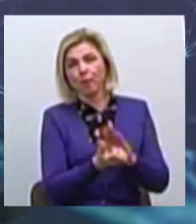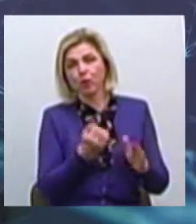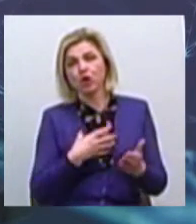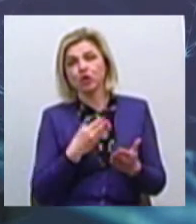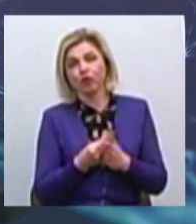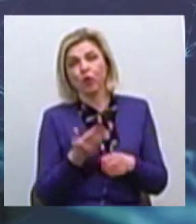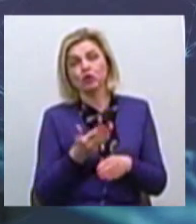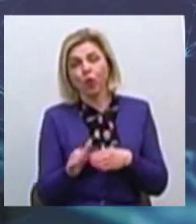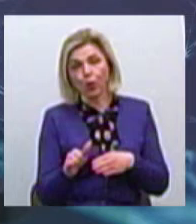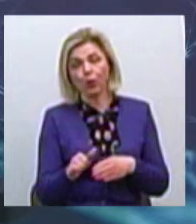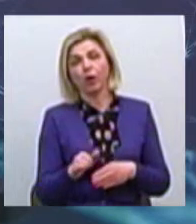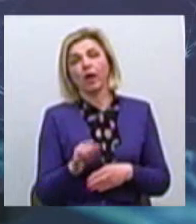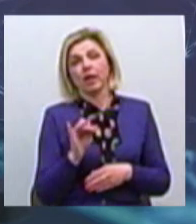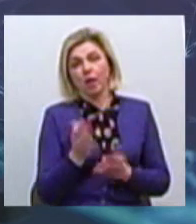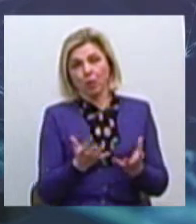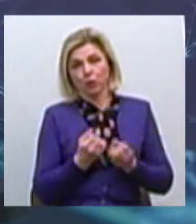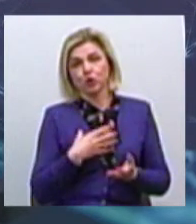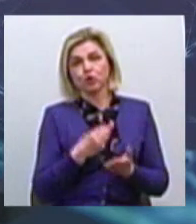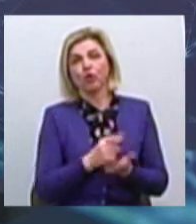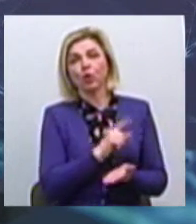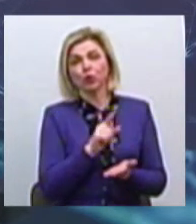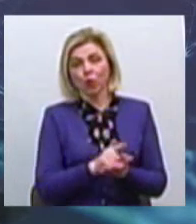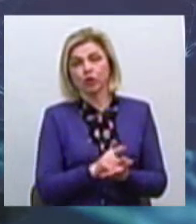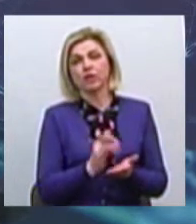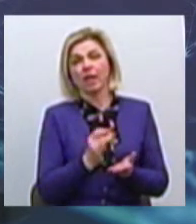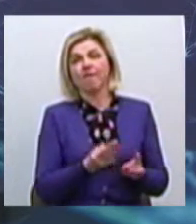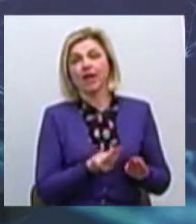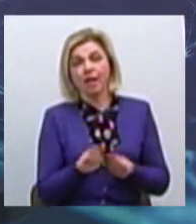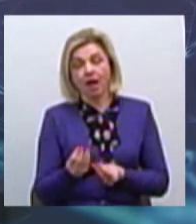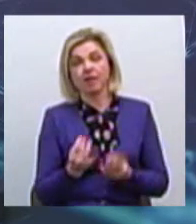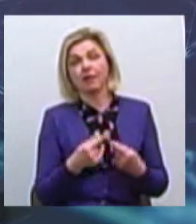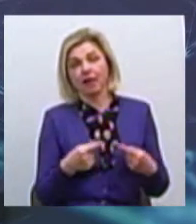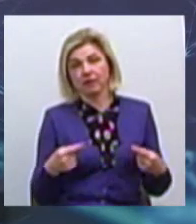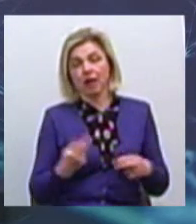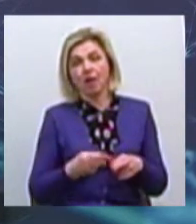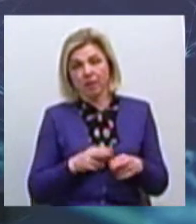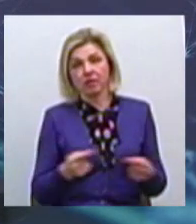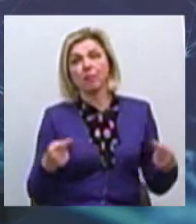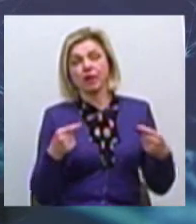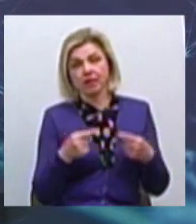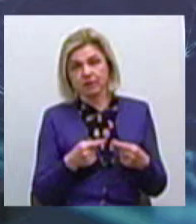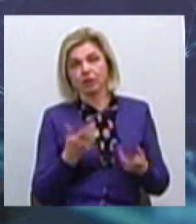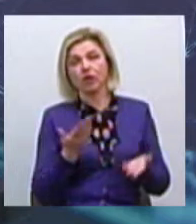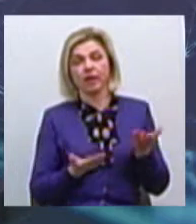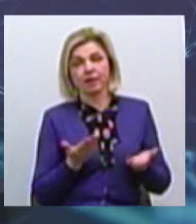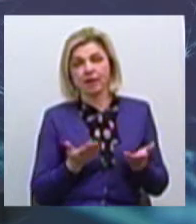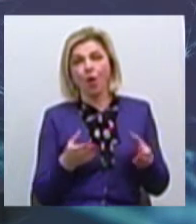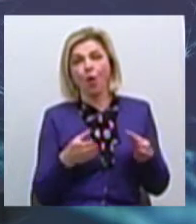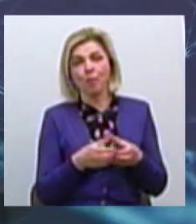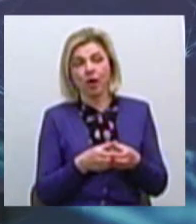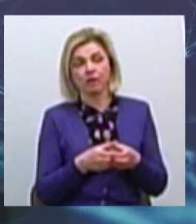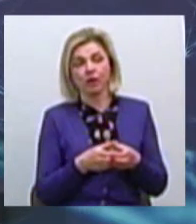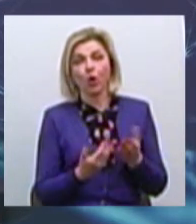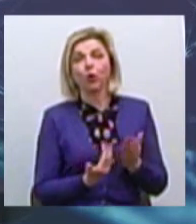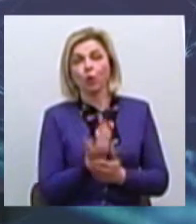долю, получить свою должность, получить свое влияние и так далее. Поэтому однозначно, если команда